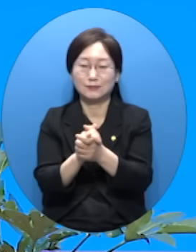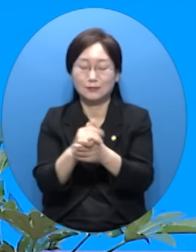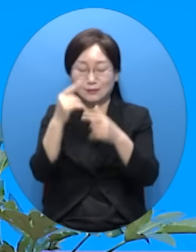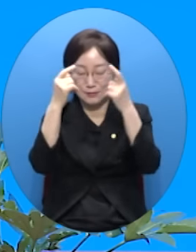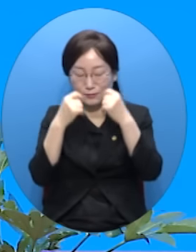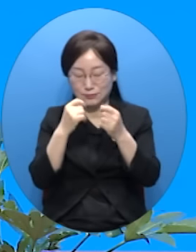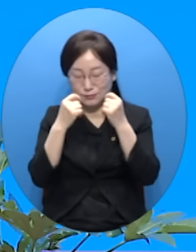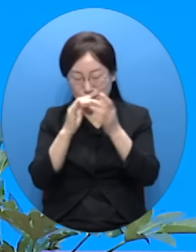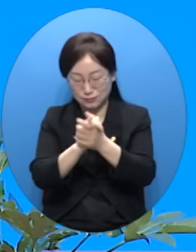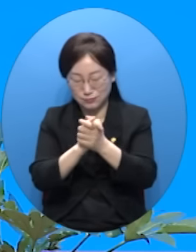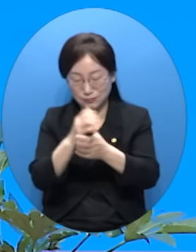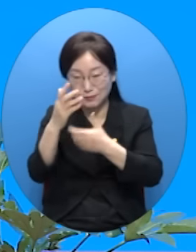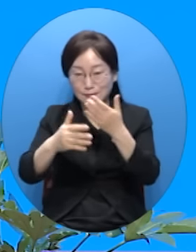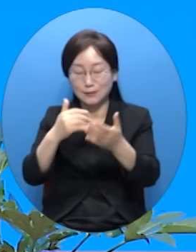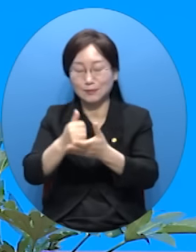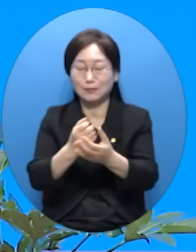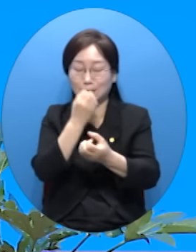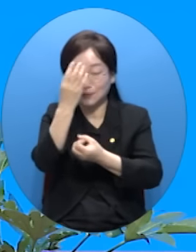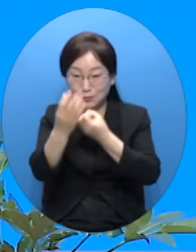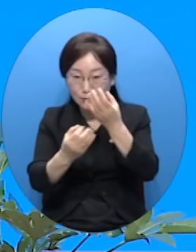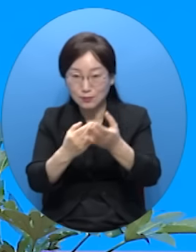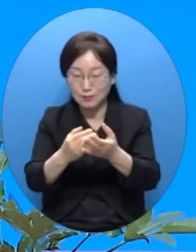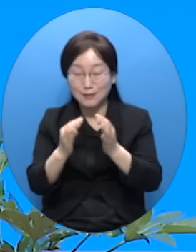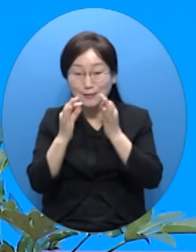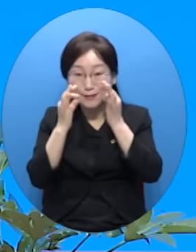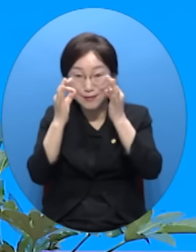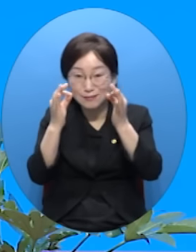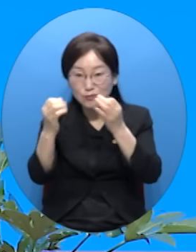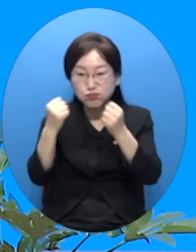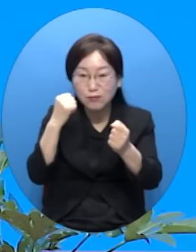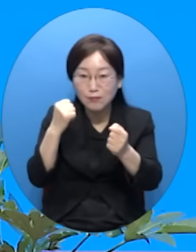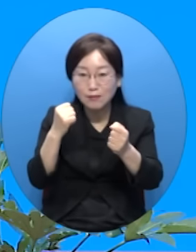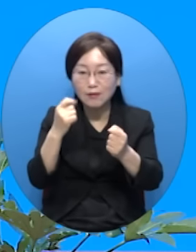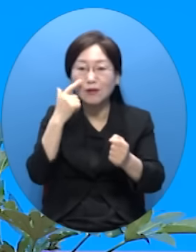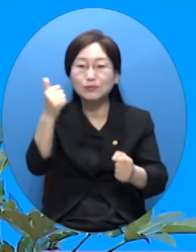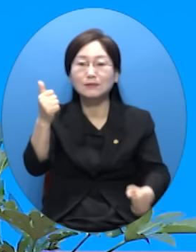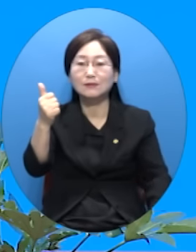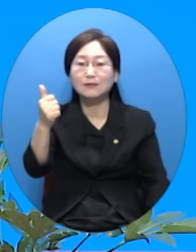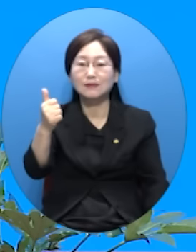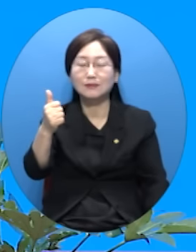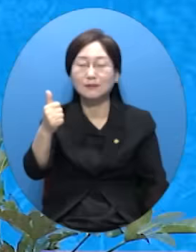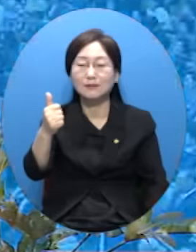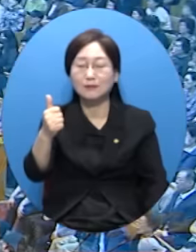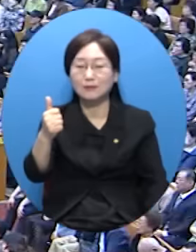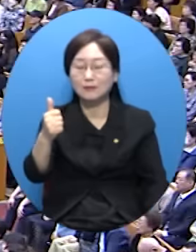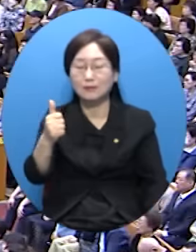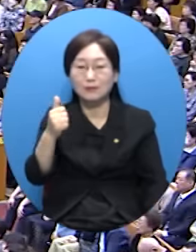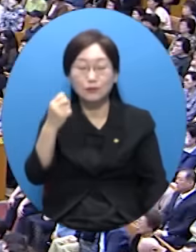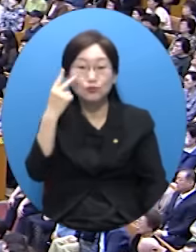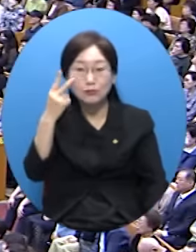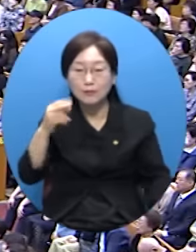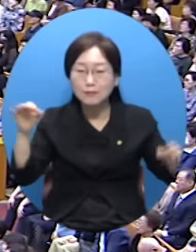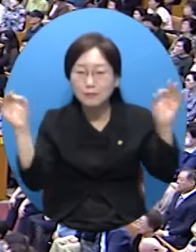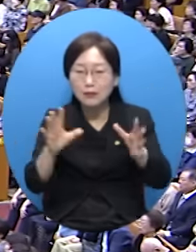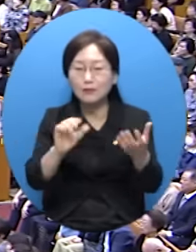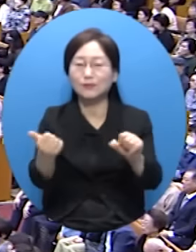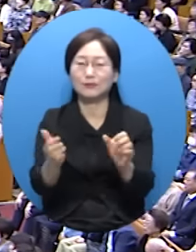눈물로 하나님께 기도드렸는데 그 간절한 기도에도 불구하고 아버지가 간암 진단을 받으신 지 두 달 만에